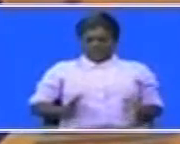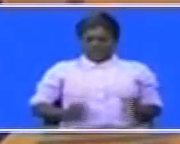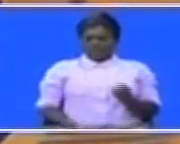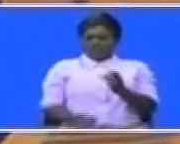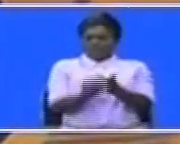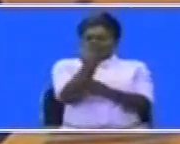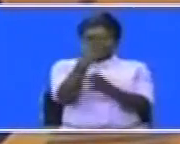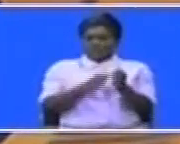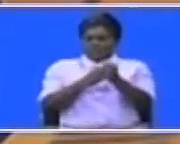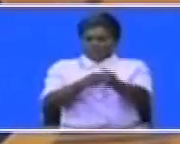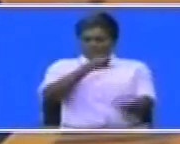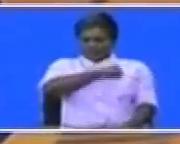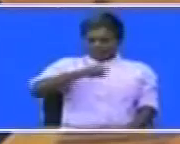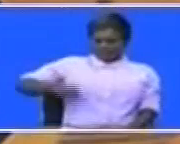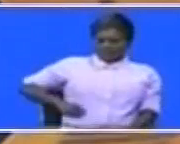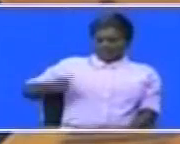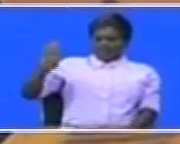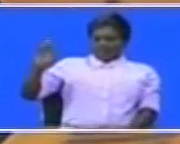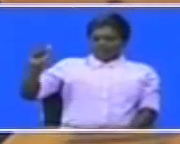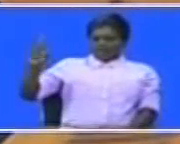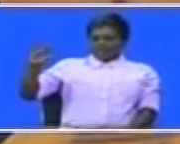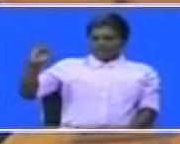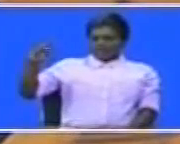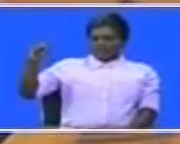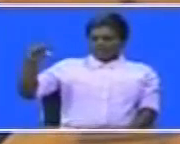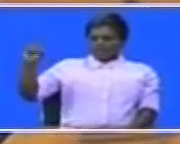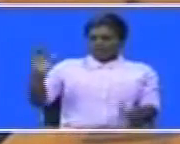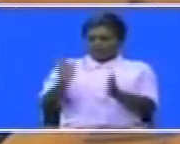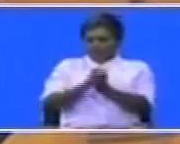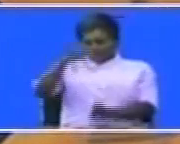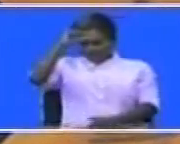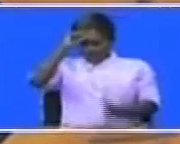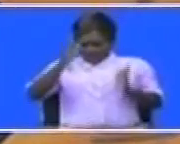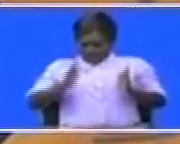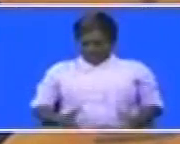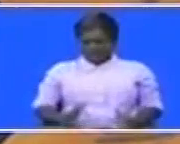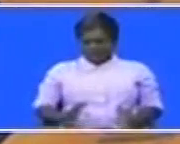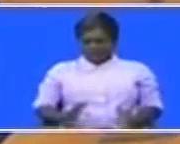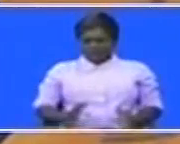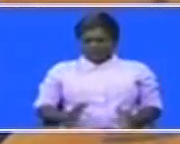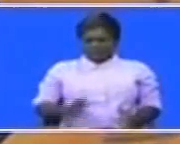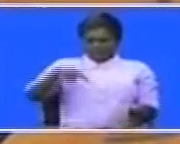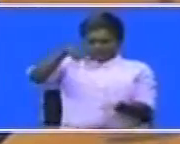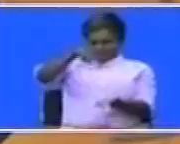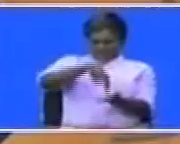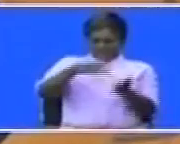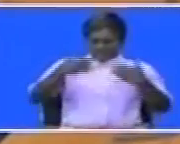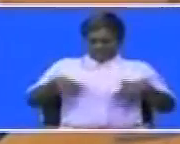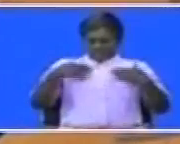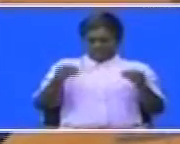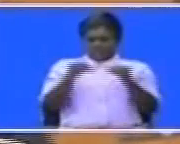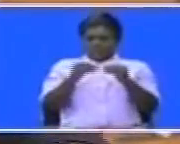Uzinduzi huo uliongozwa na seneta wa Baringo Gideon Moi na gavana wa kaunti ya Bomet Isaac Ruto. Mgombezi Sang atakabiliana na wapinzani